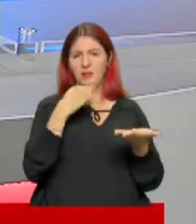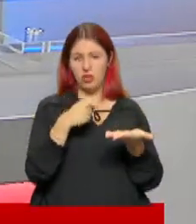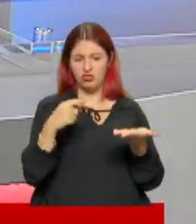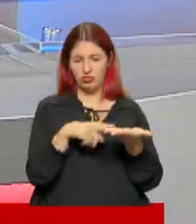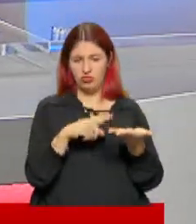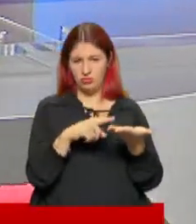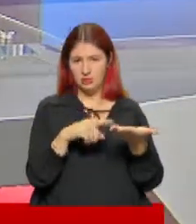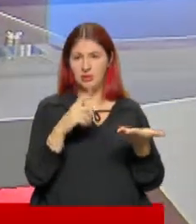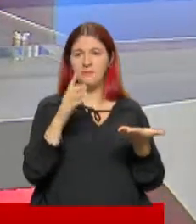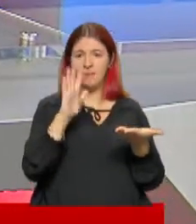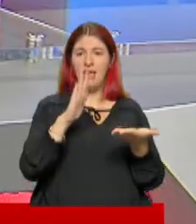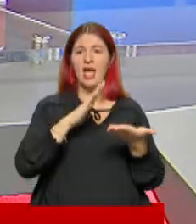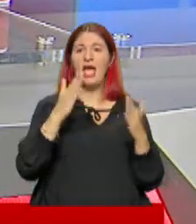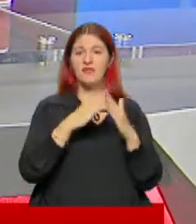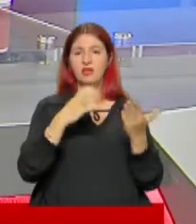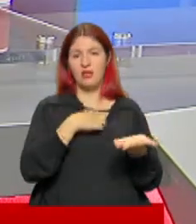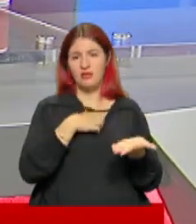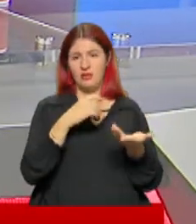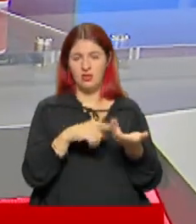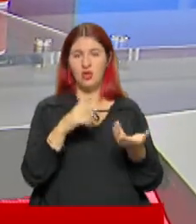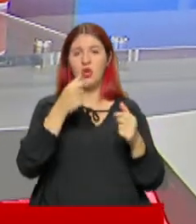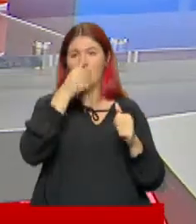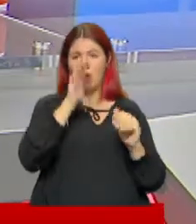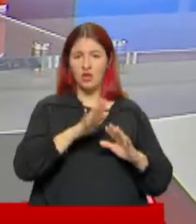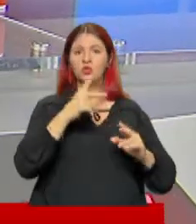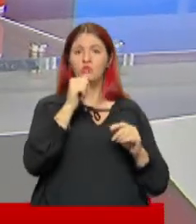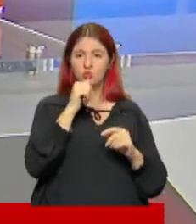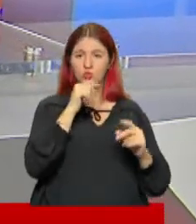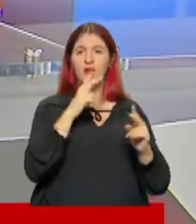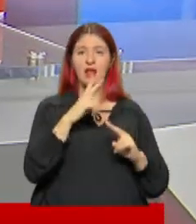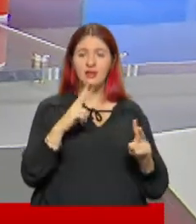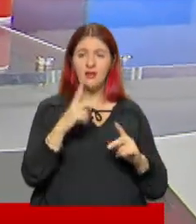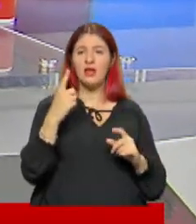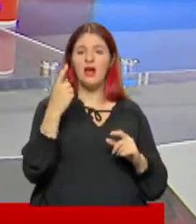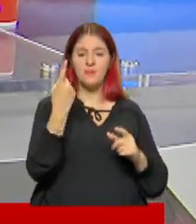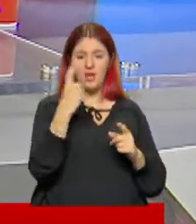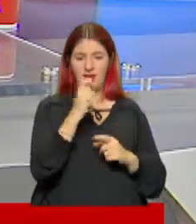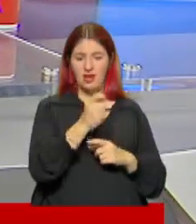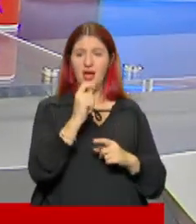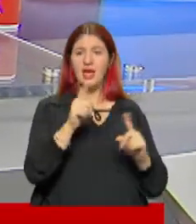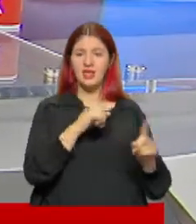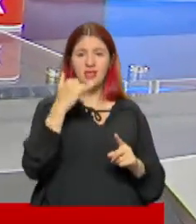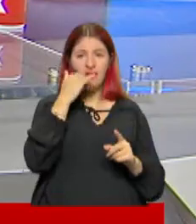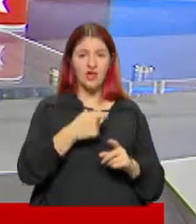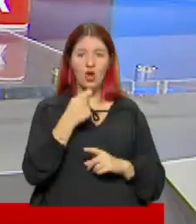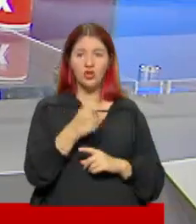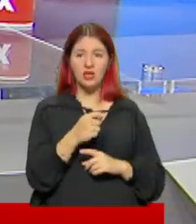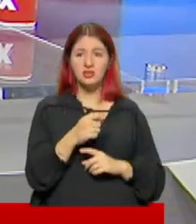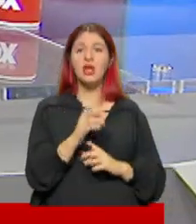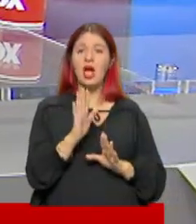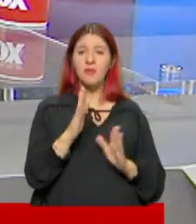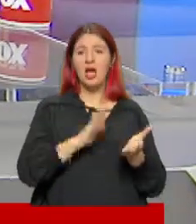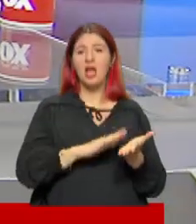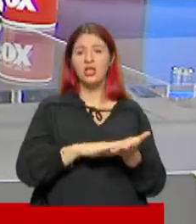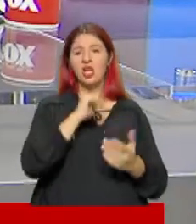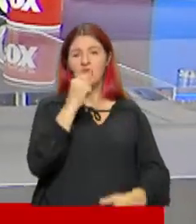maaşı, evinde kendininse doğalgaz, su, elektrik, aidat, internet, telefonu ödersin ama elinde